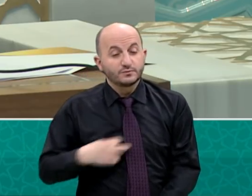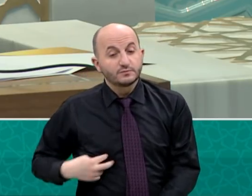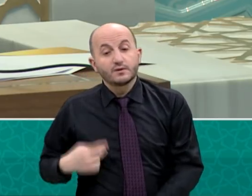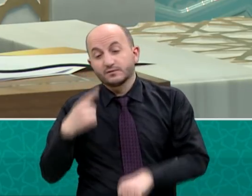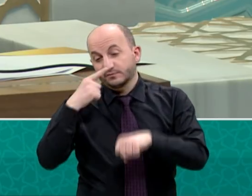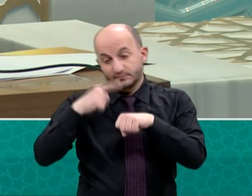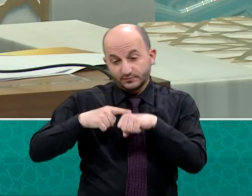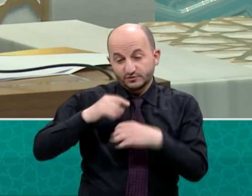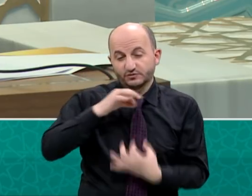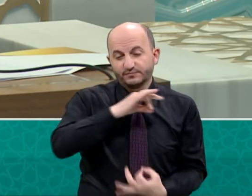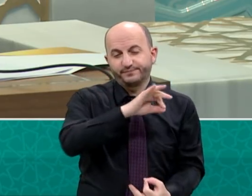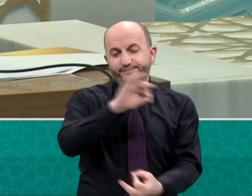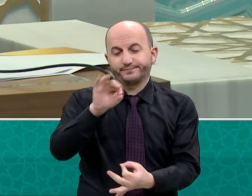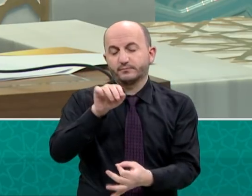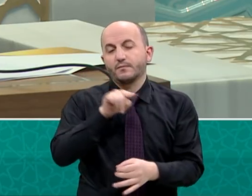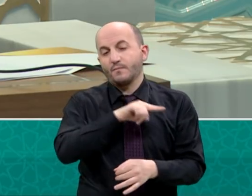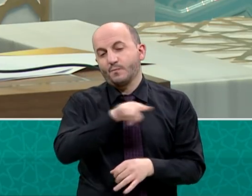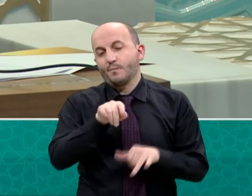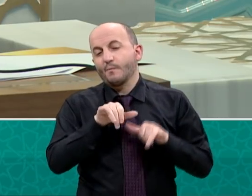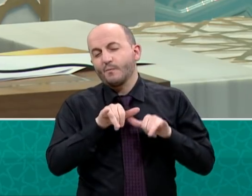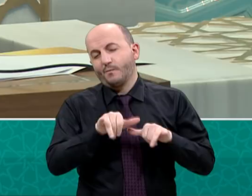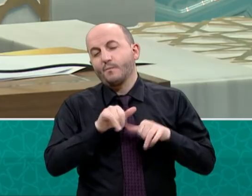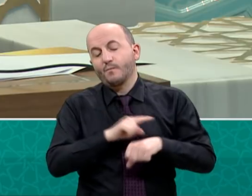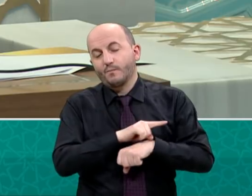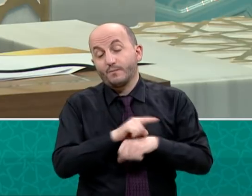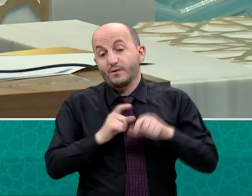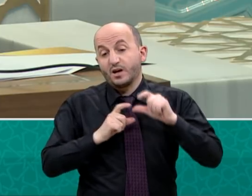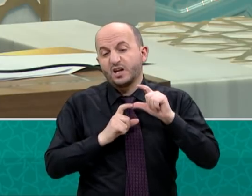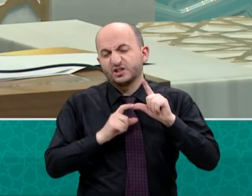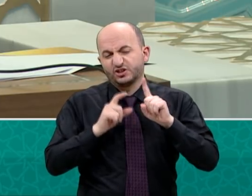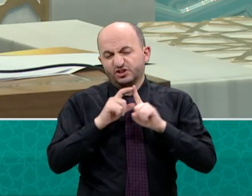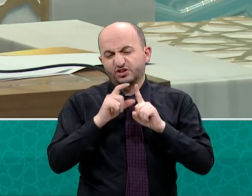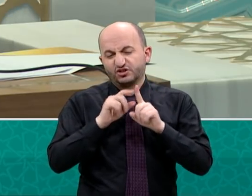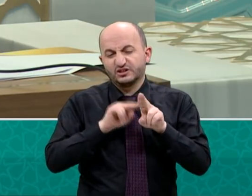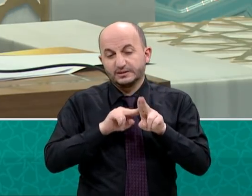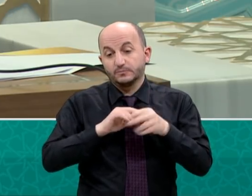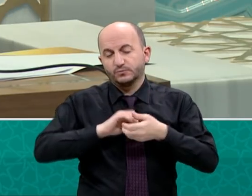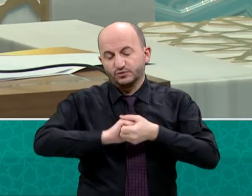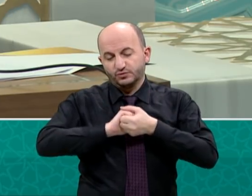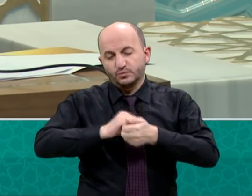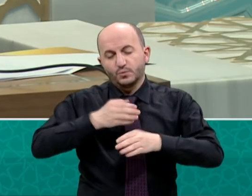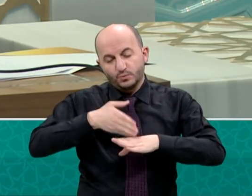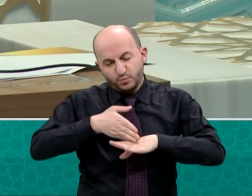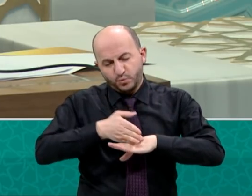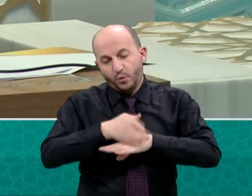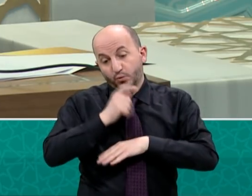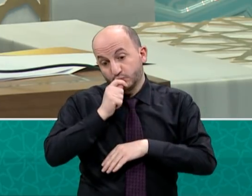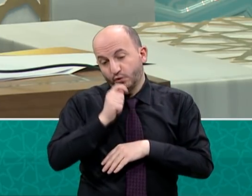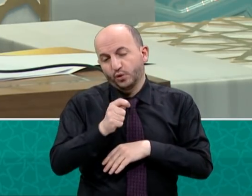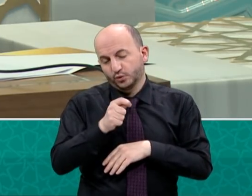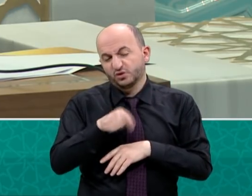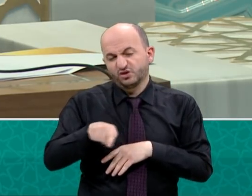edenler, onlar aynı zamanda sıddıklardır, sadık kimselerdir, doğru